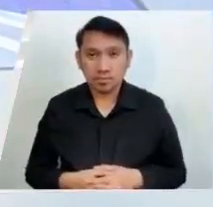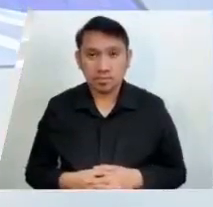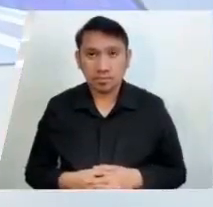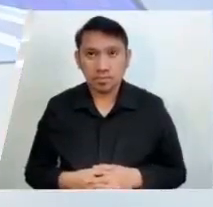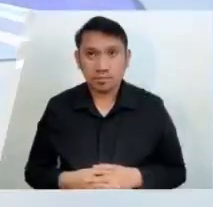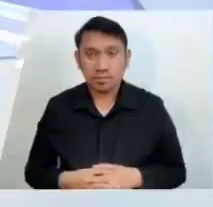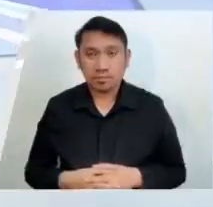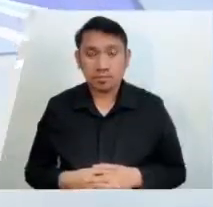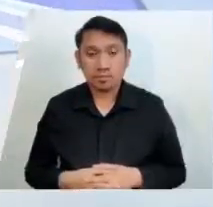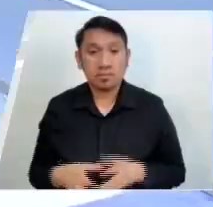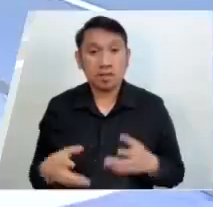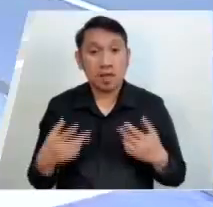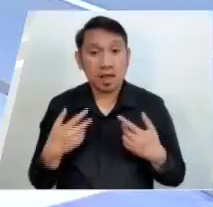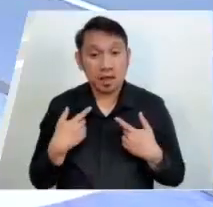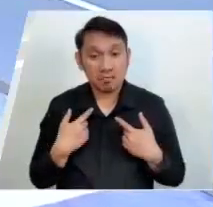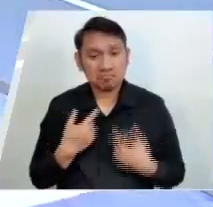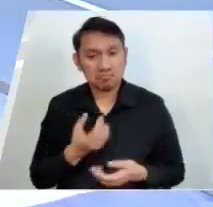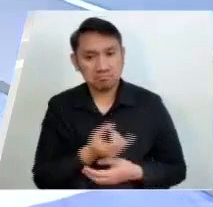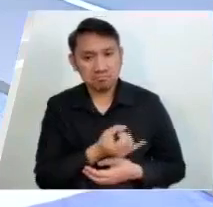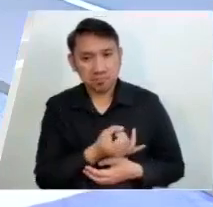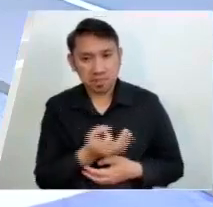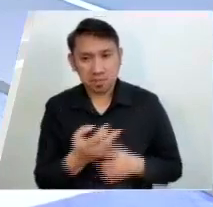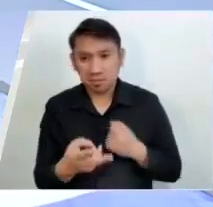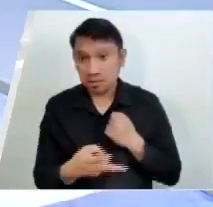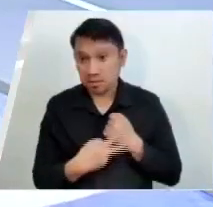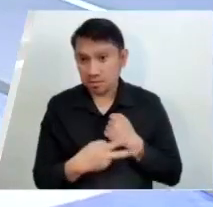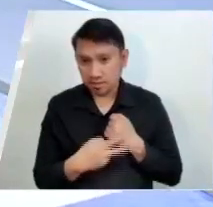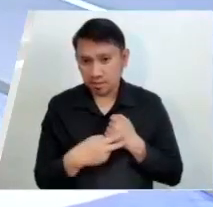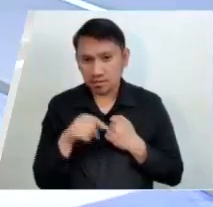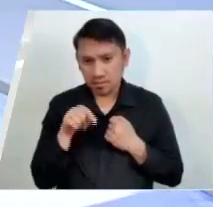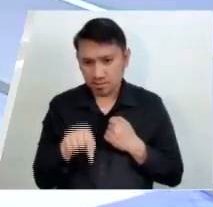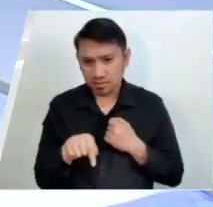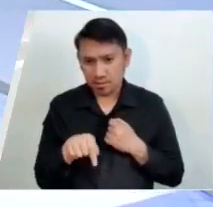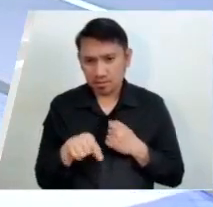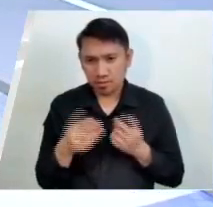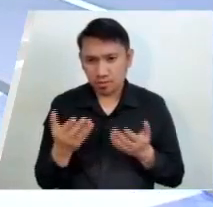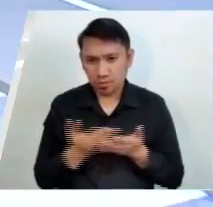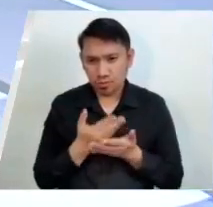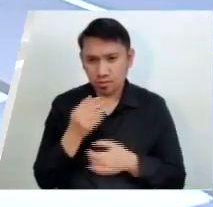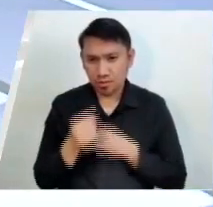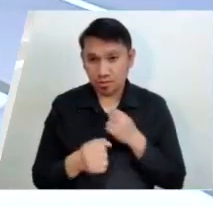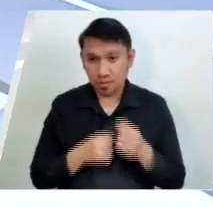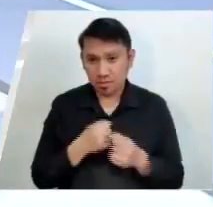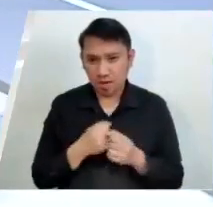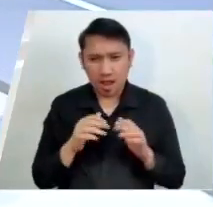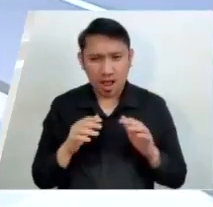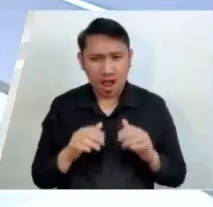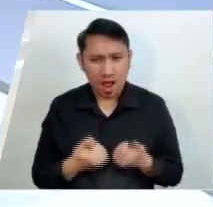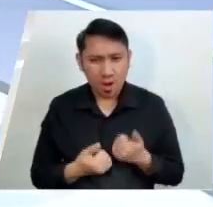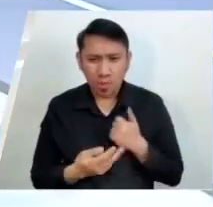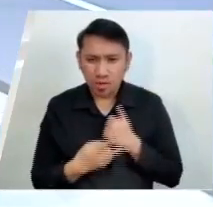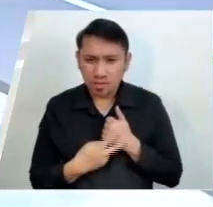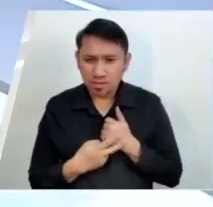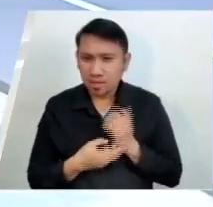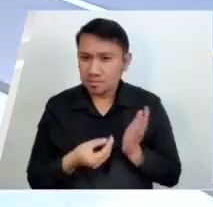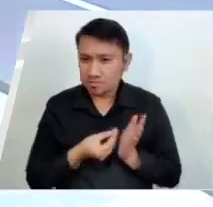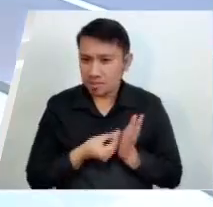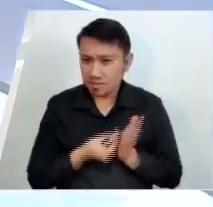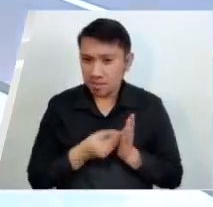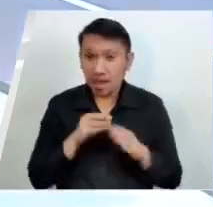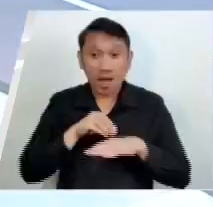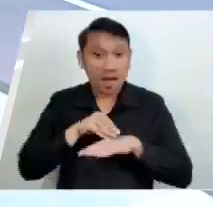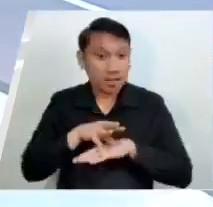May nagbilang ng kanyang naipon sa pagpasok ng bagong taon. Ang ipon technique ni Christopher Mendoza